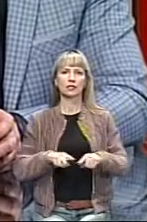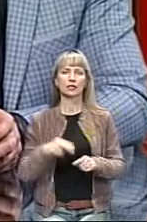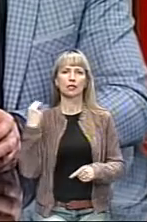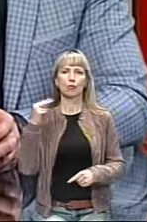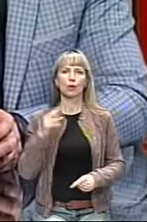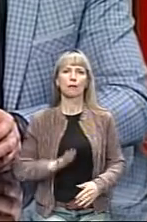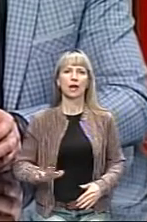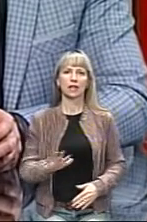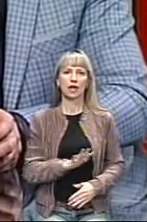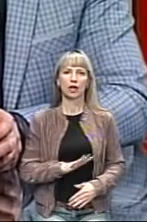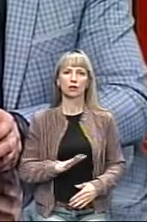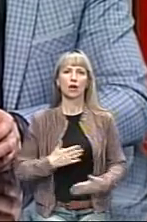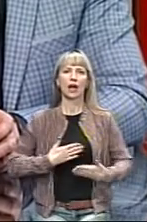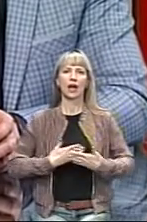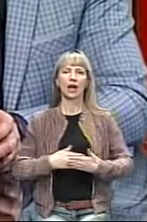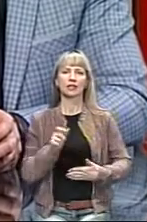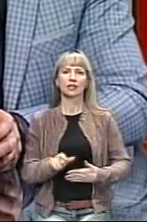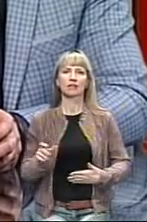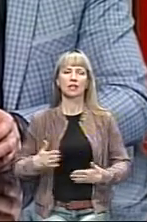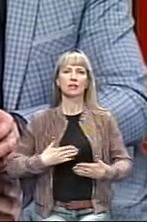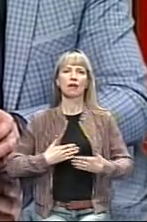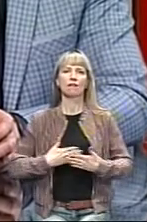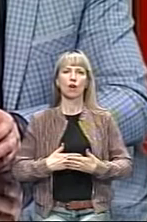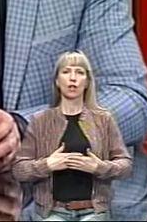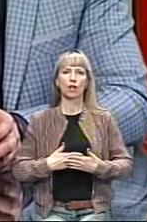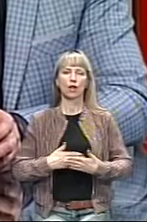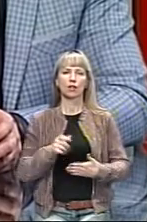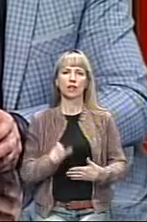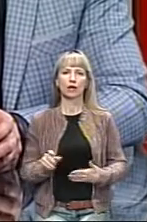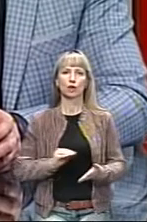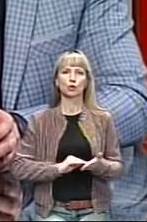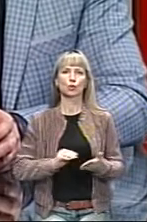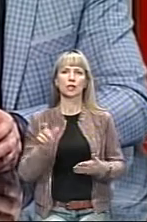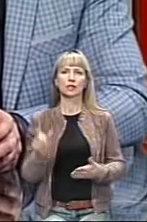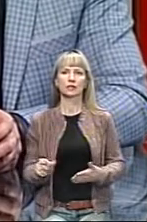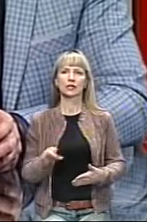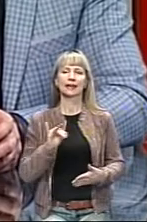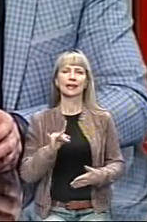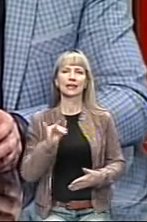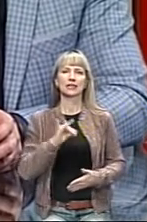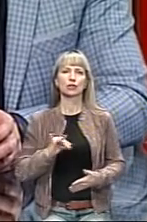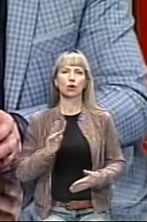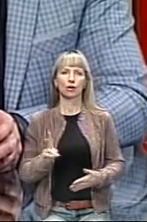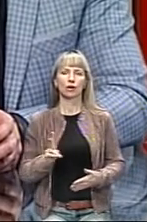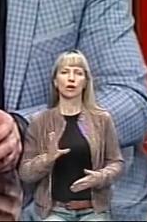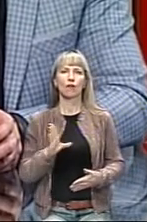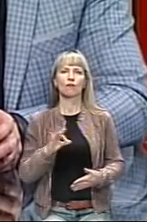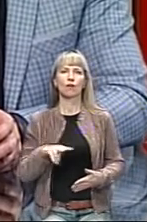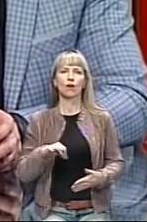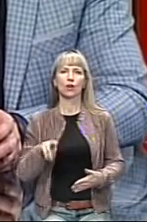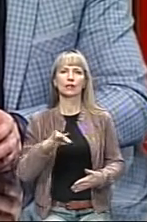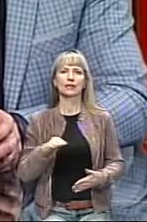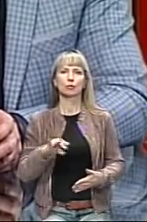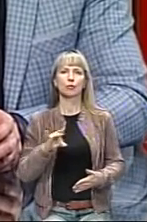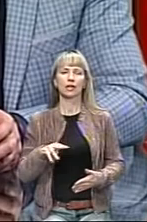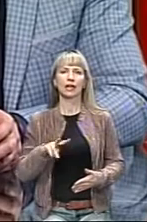Майдану, активістка, волонтерка, журналістка і історик Володимир Лінніков.